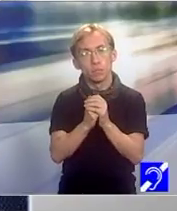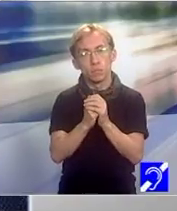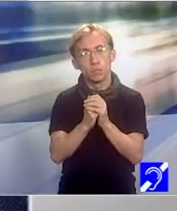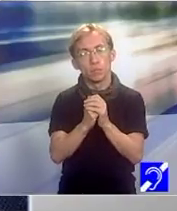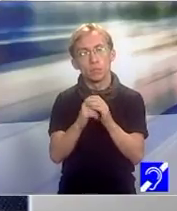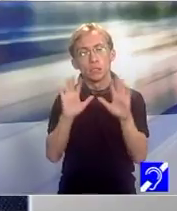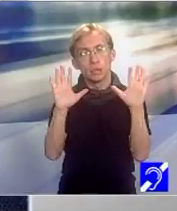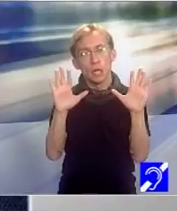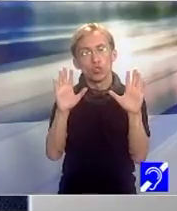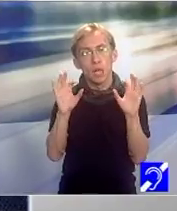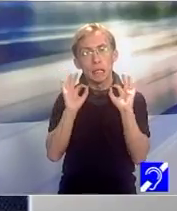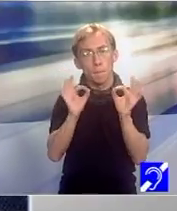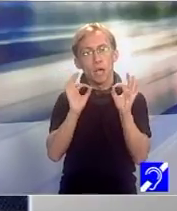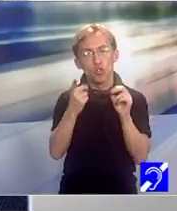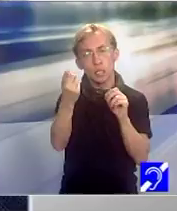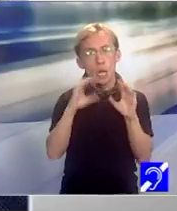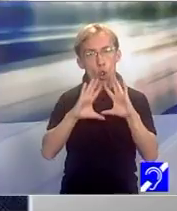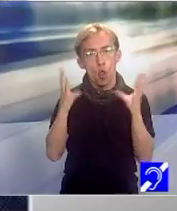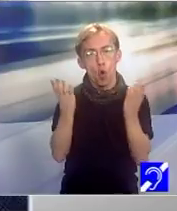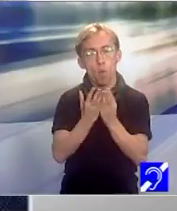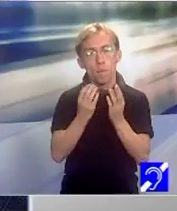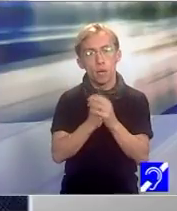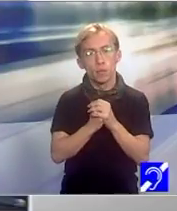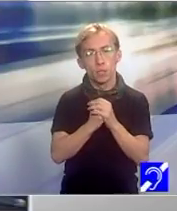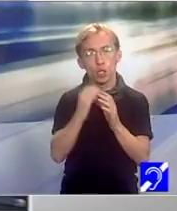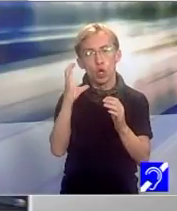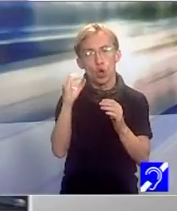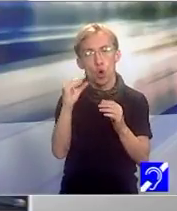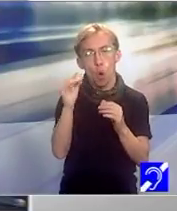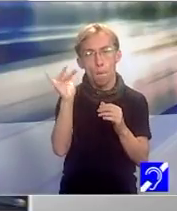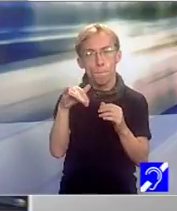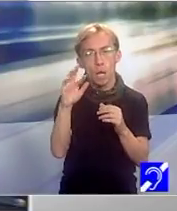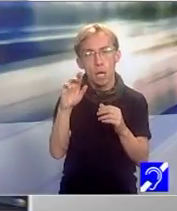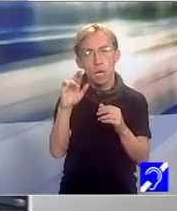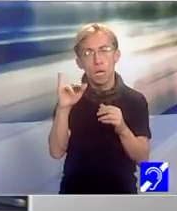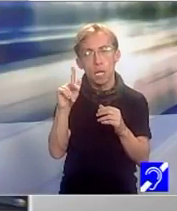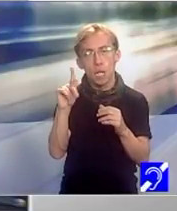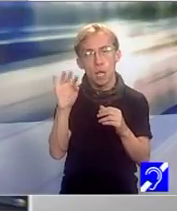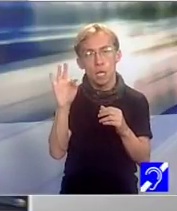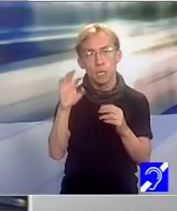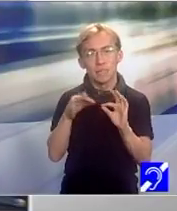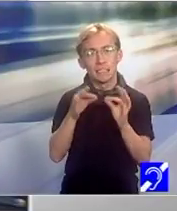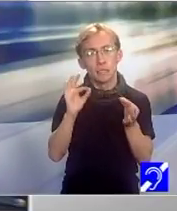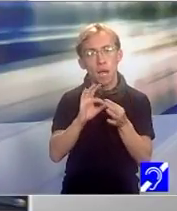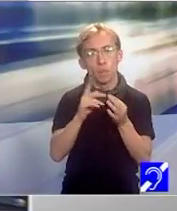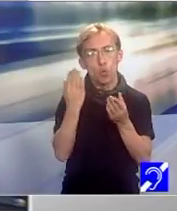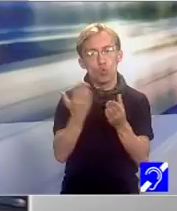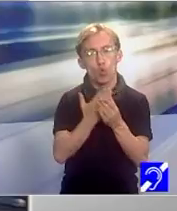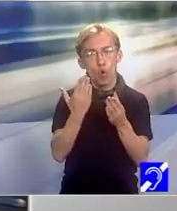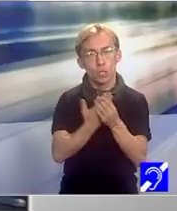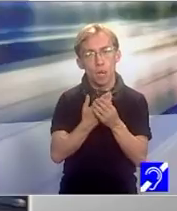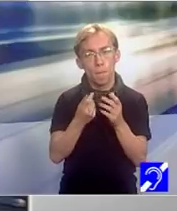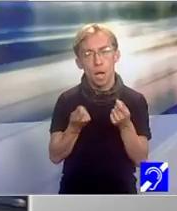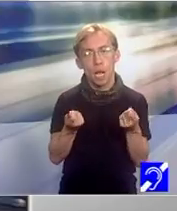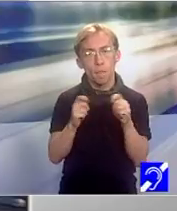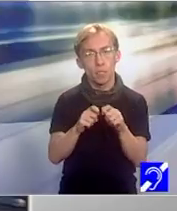lume în mastocitoză. Ca tu să ai drept de copyright înseamnă să ai girul încrederilor, înseamnă un dosar pe care l-am încheiat